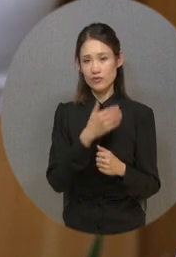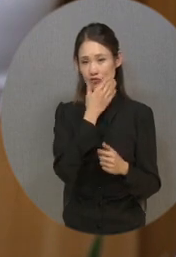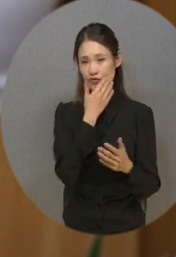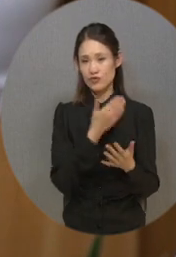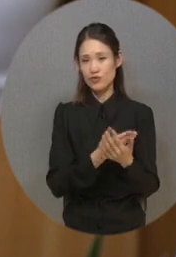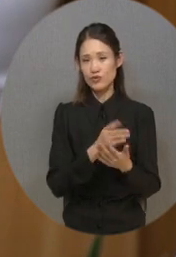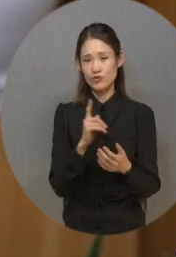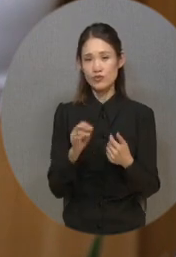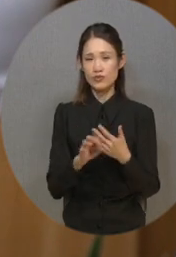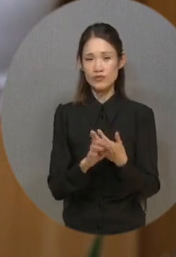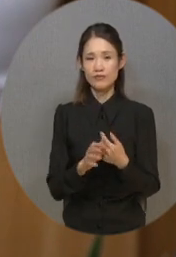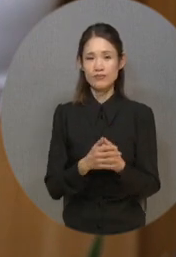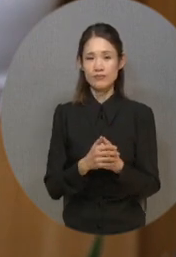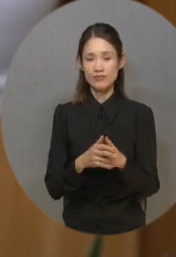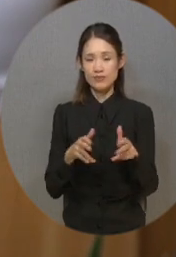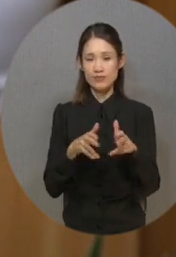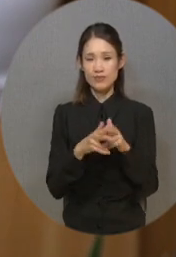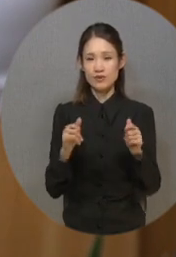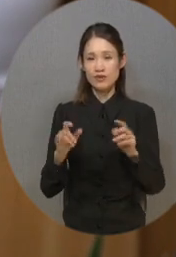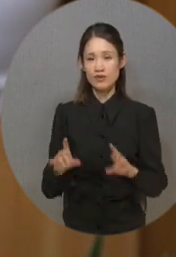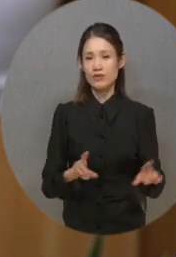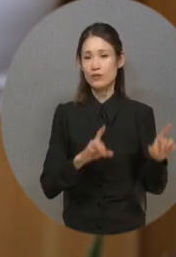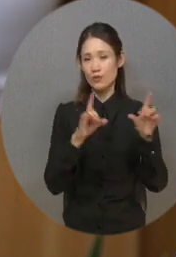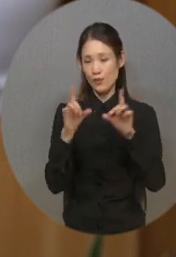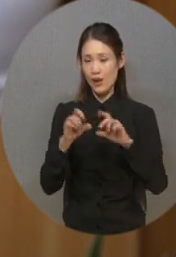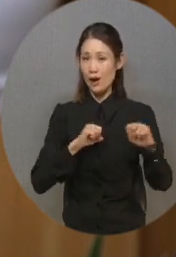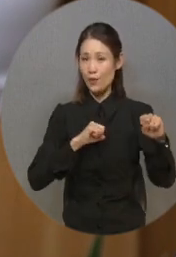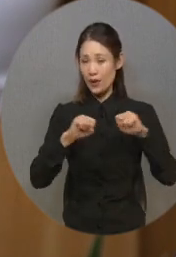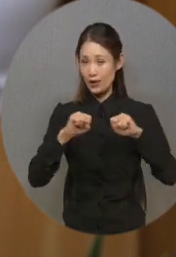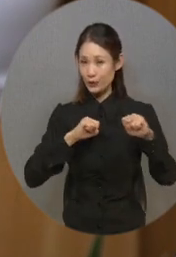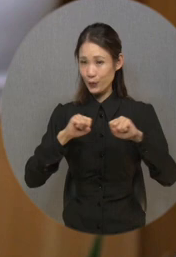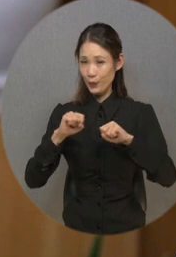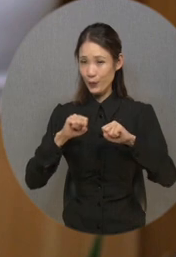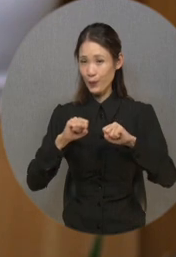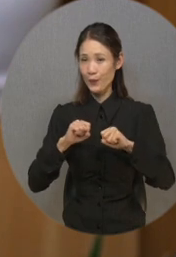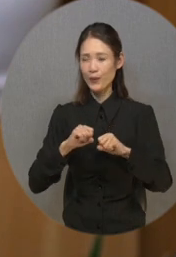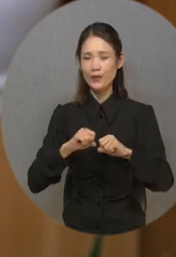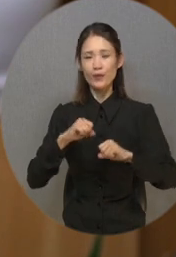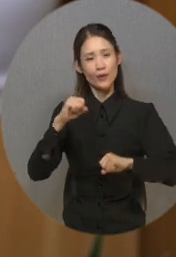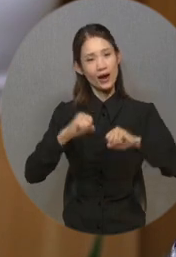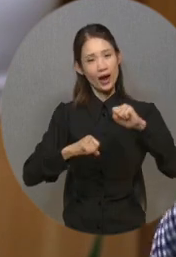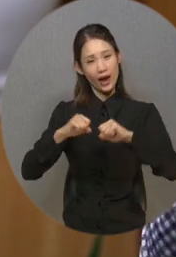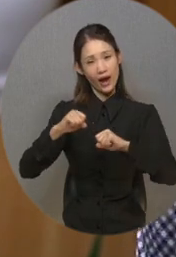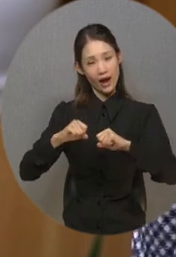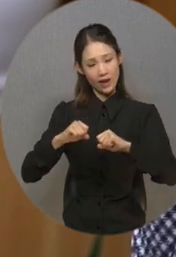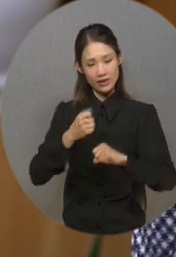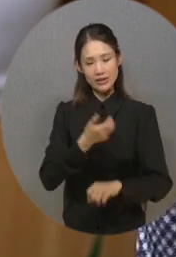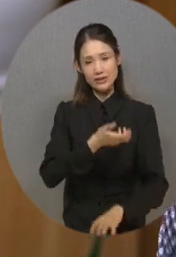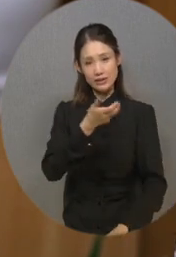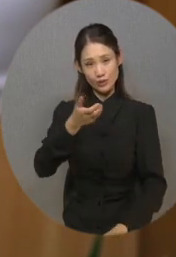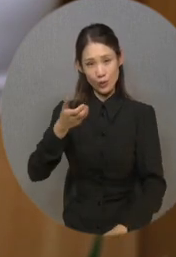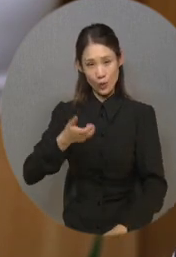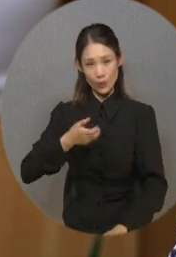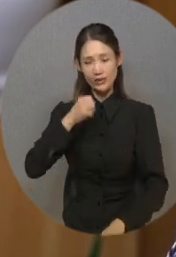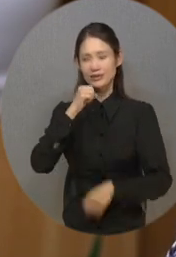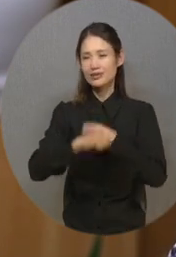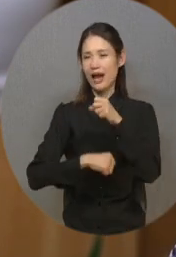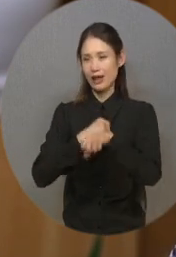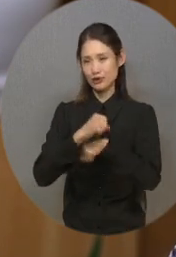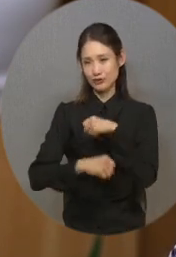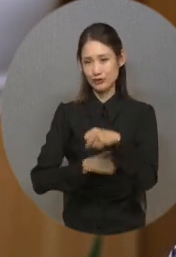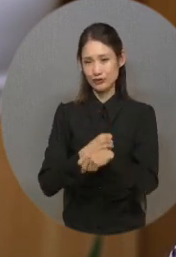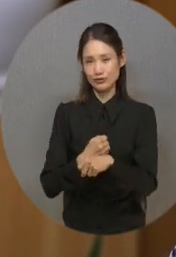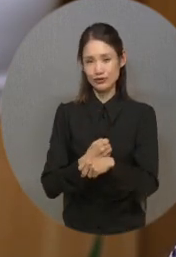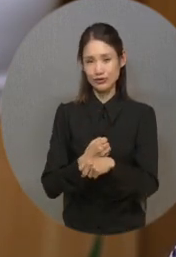또 사실은 이 장애인분들의 이렇게 생활의 이 활동의 이동의 자유로움 다양한 측면에 있어서 산업적인 네.